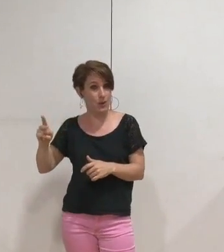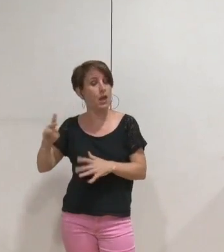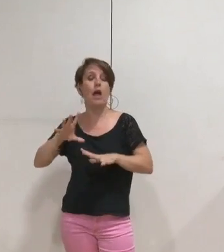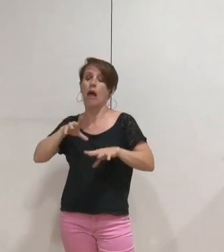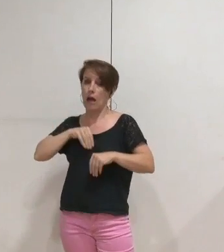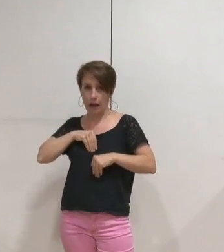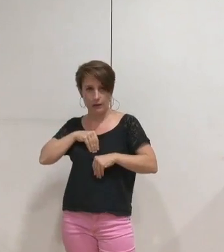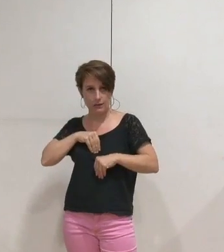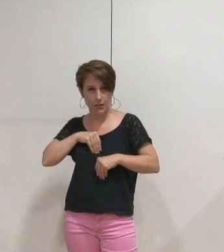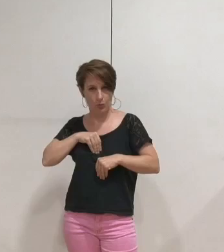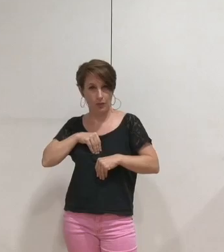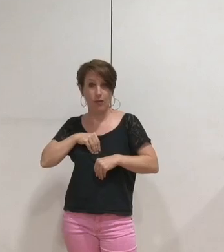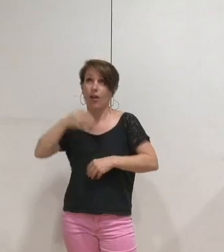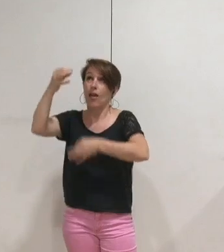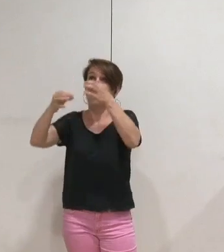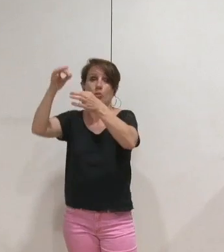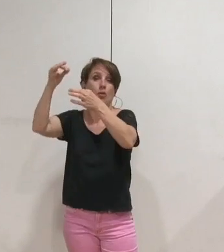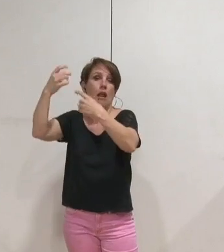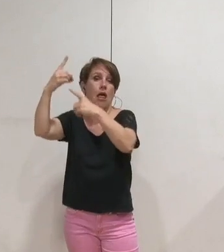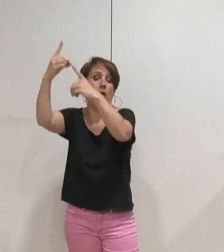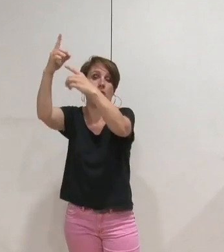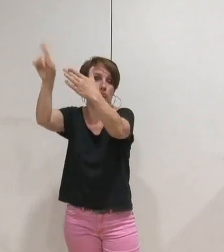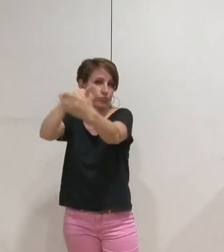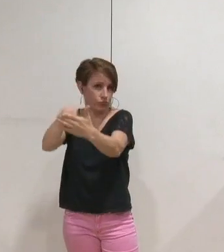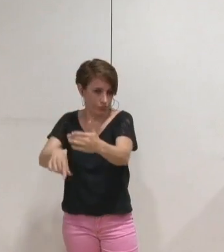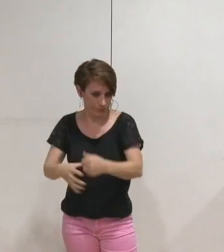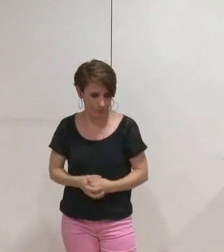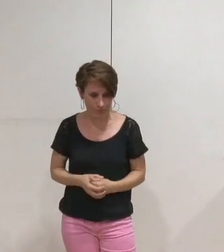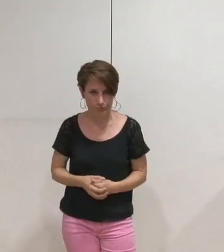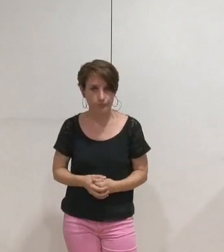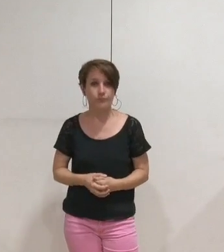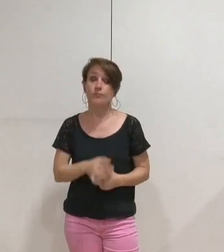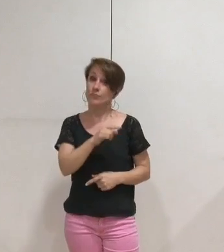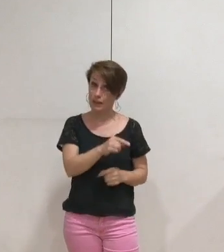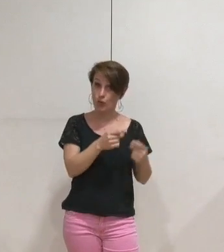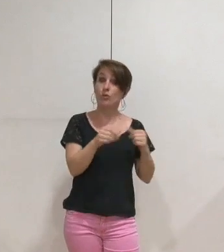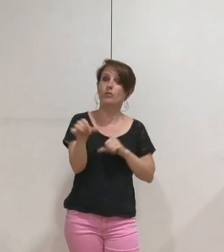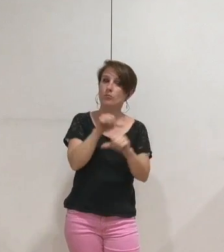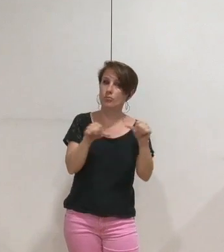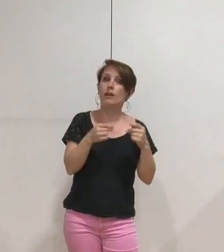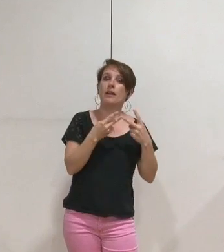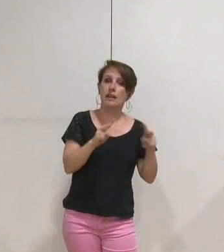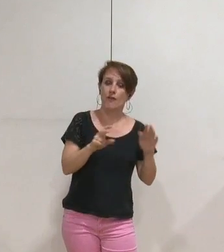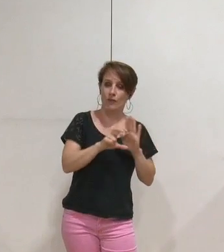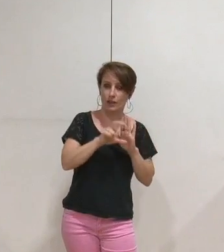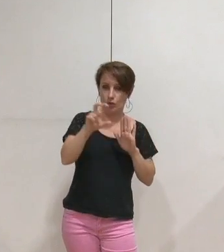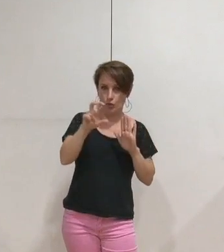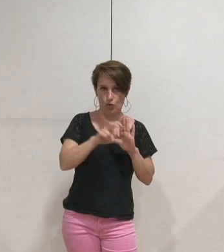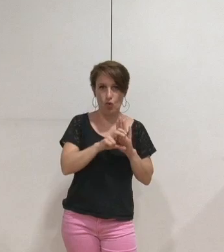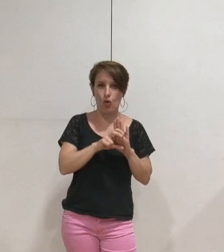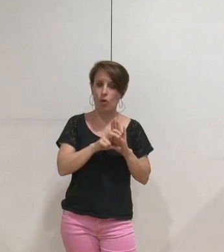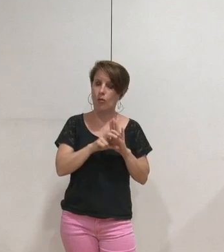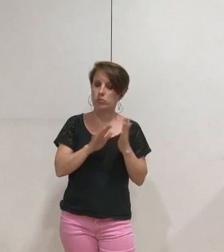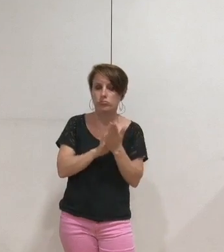à à cesser tous les recours avec pour les engagements de la ville de Greno donc qui concerne directement ce que nous devrions